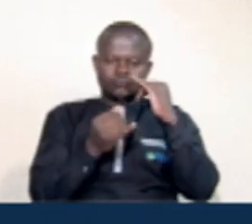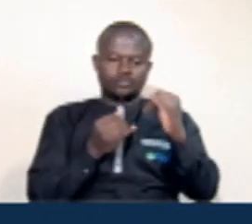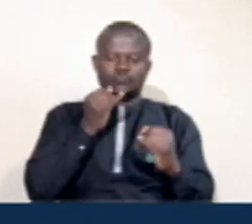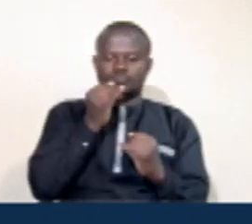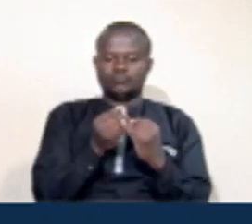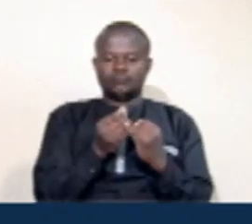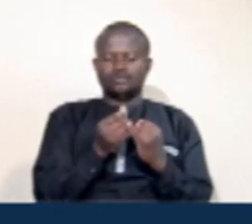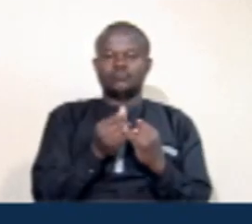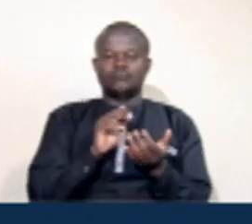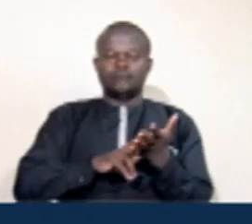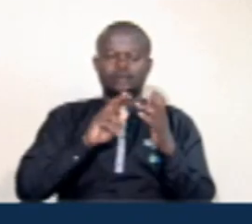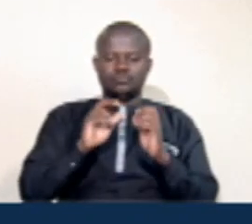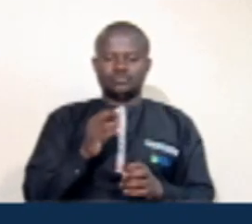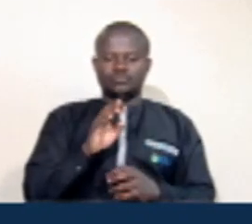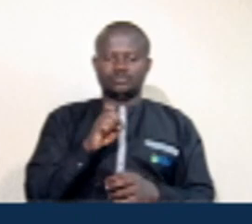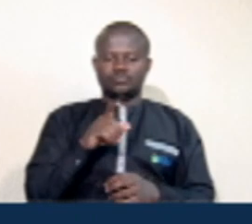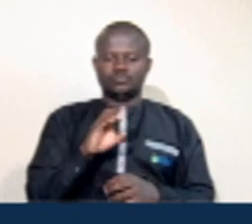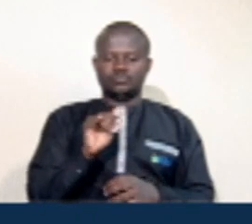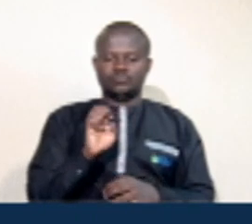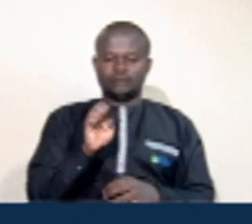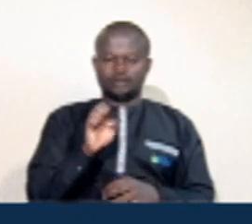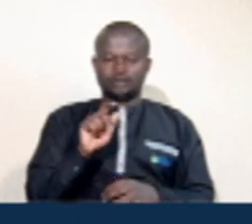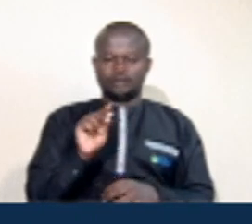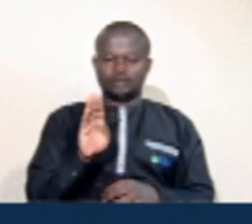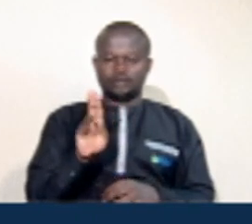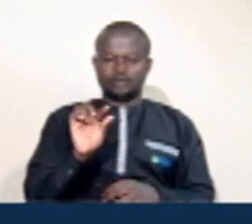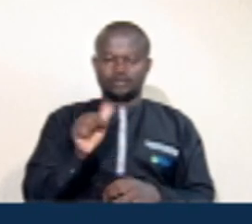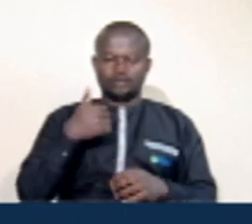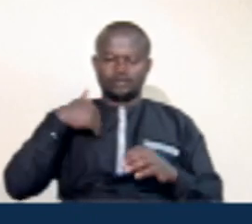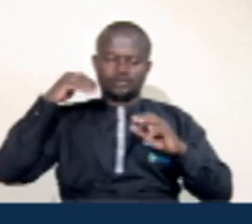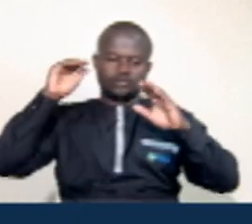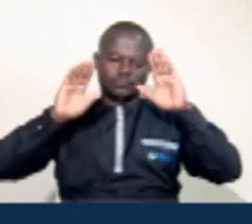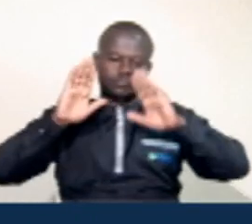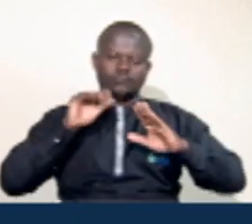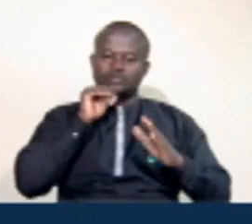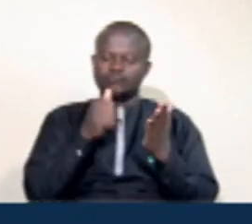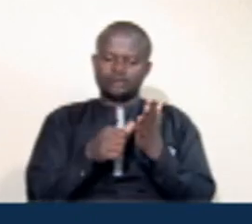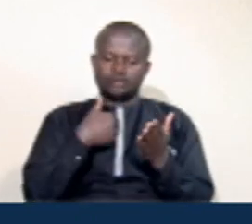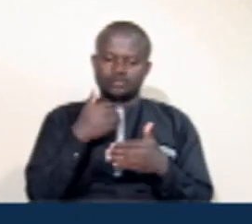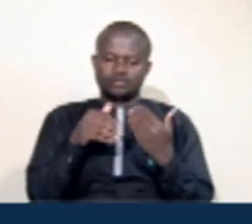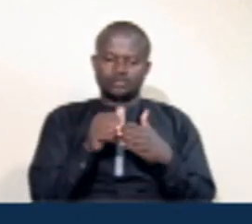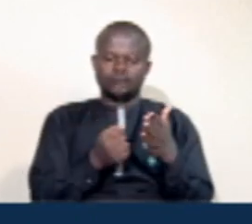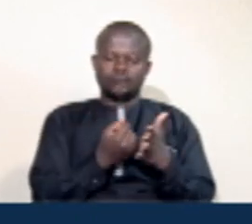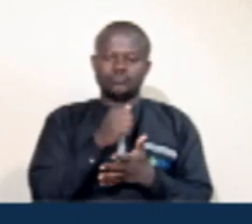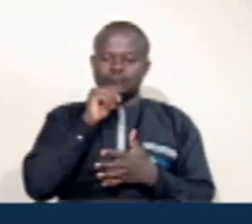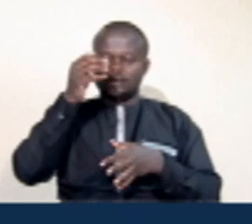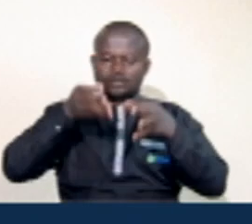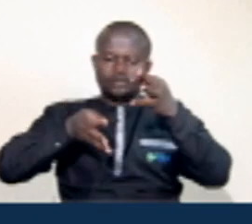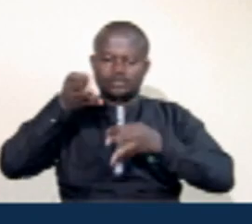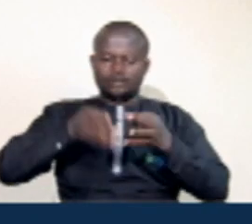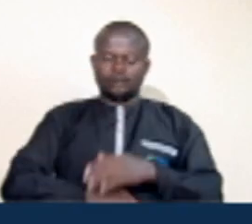Felicien Kabuga ukurikiranyweho kugira uruhare muri genocide yakorewe abatutsi mu Rwanda nta kibazo afite cyatuma ataburana.